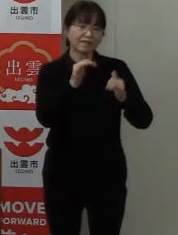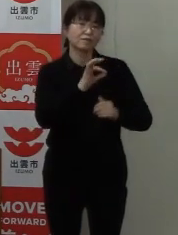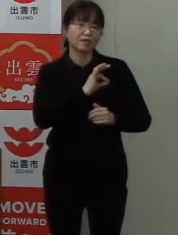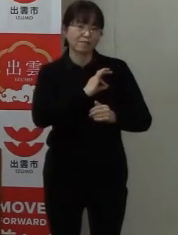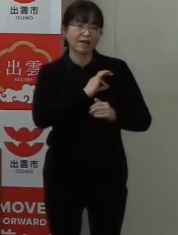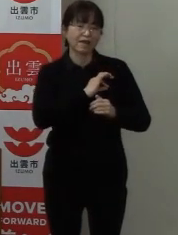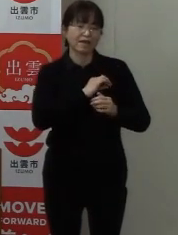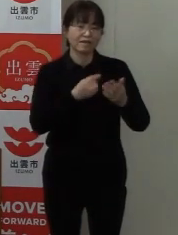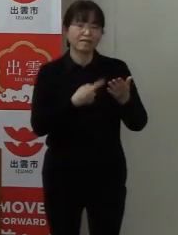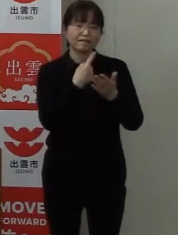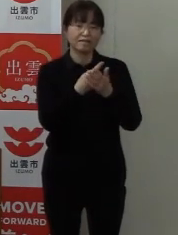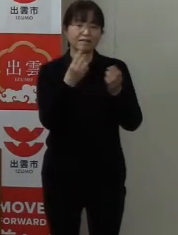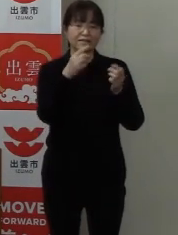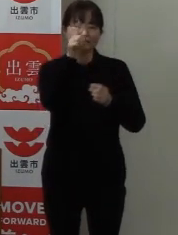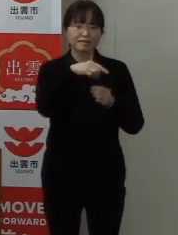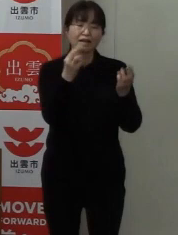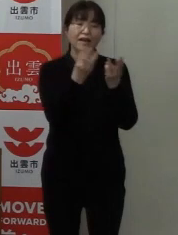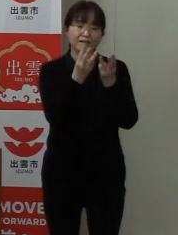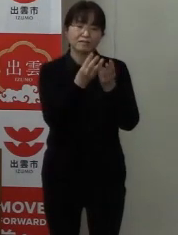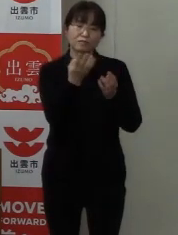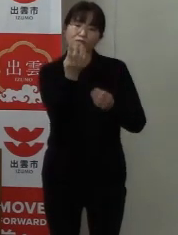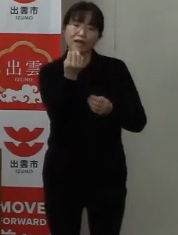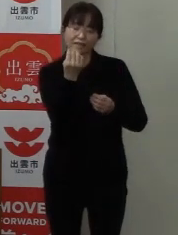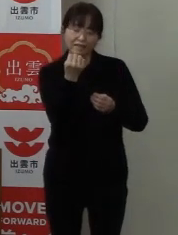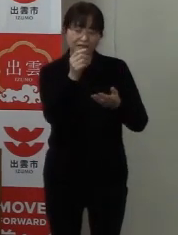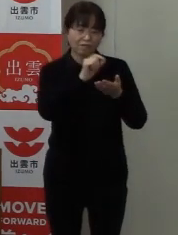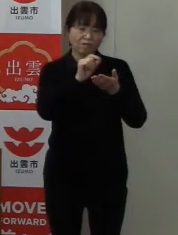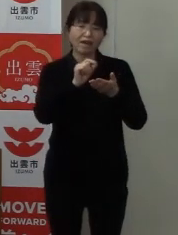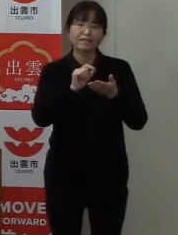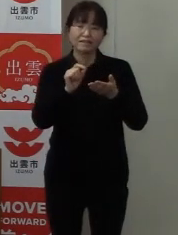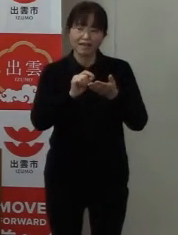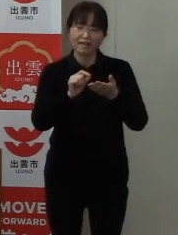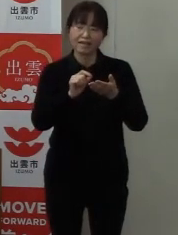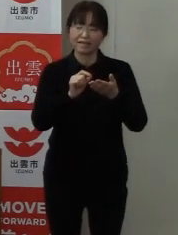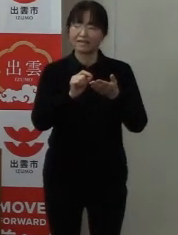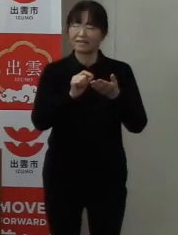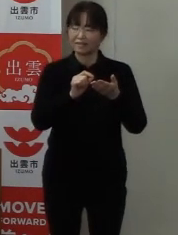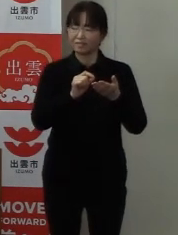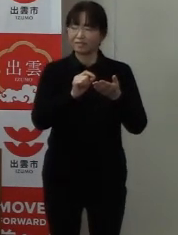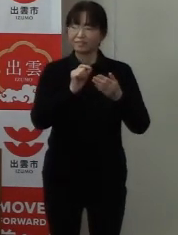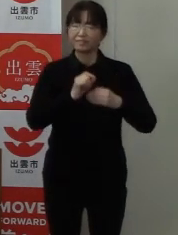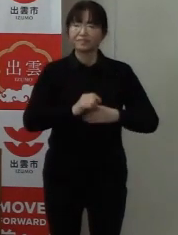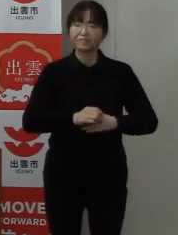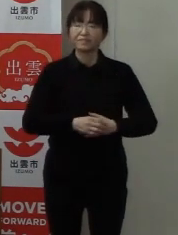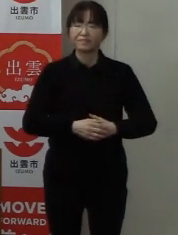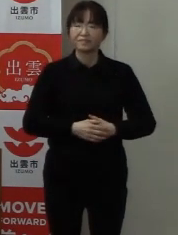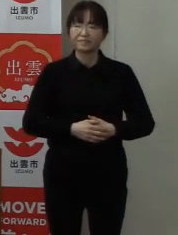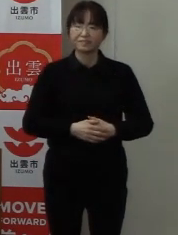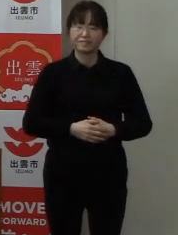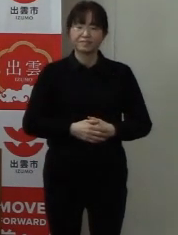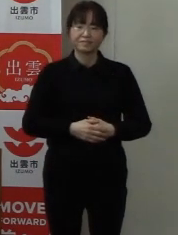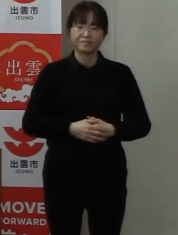人数とかその辺書いていただければ大丈夫ですので、この